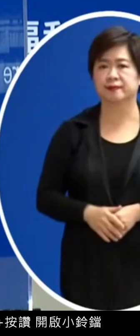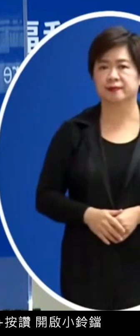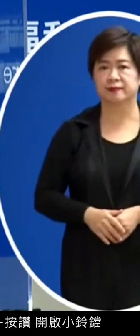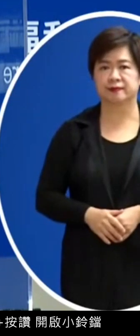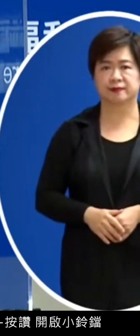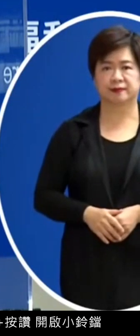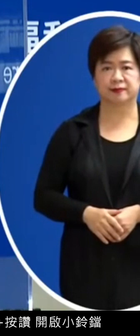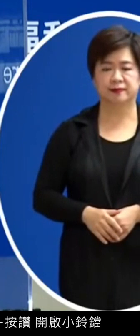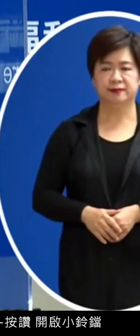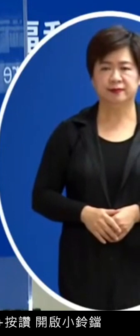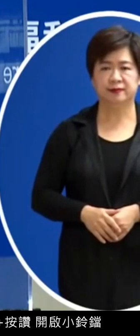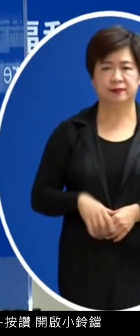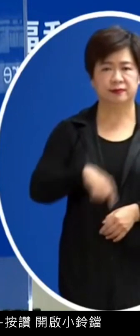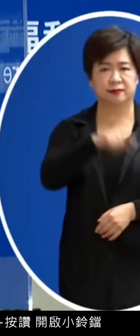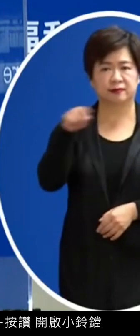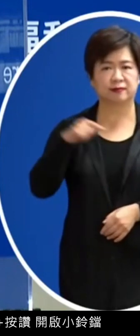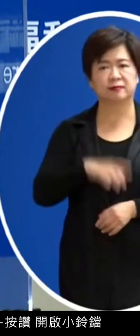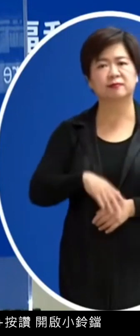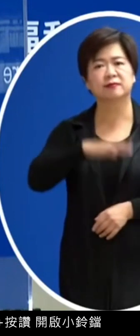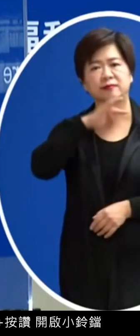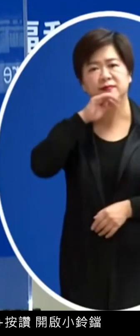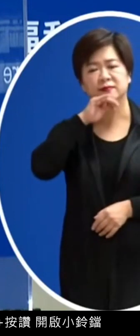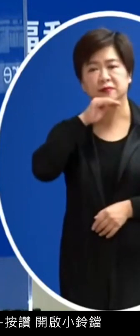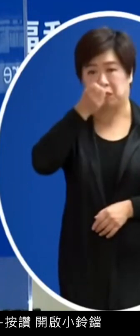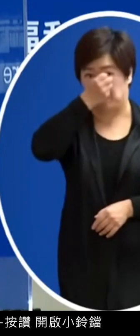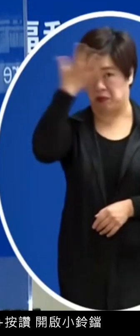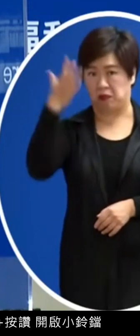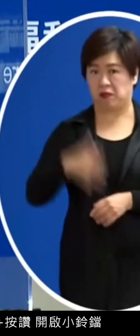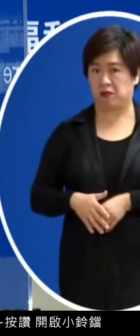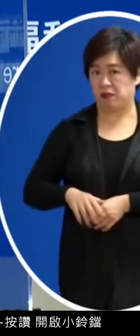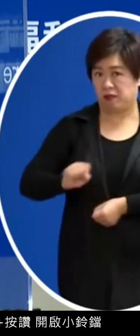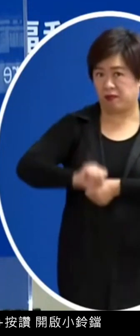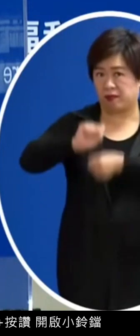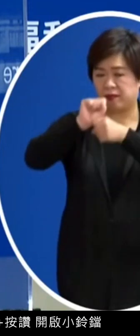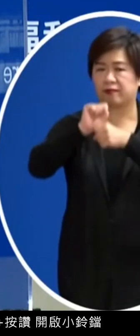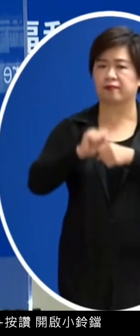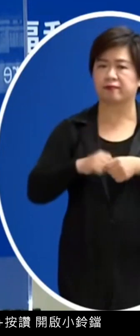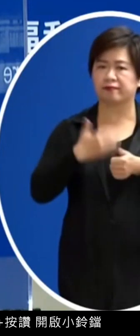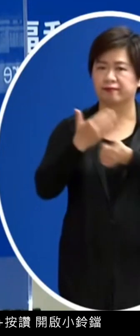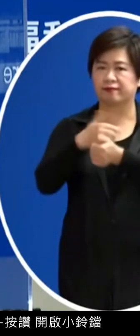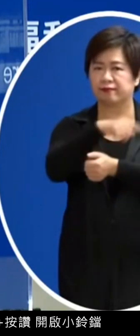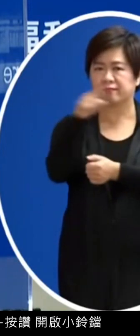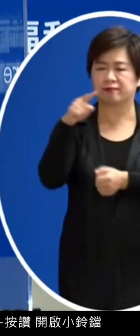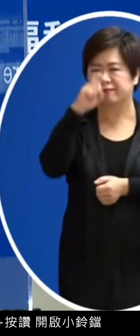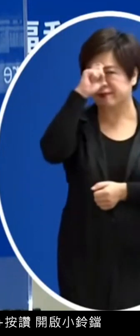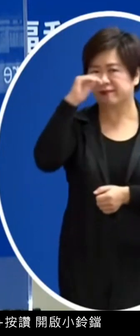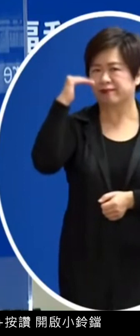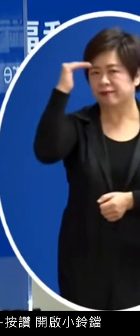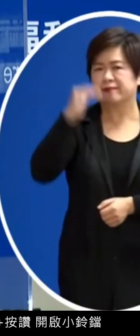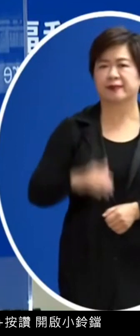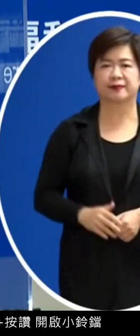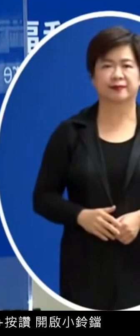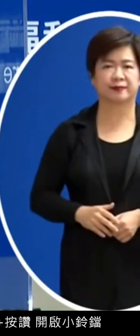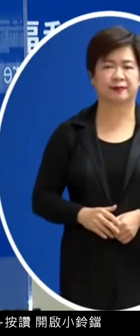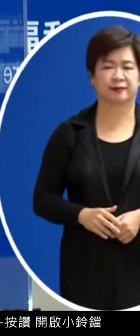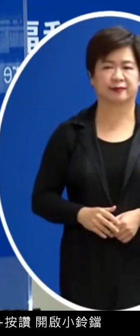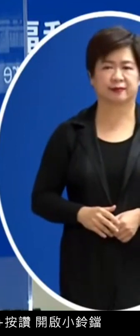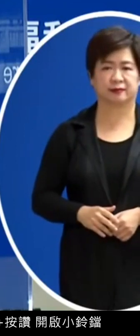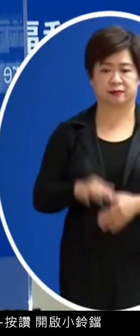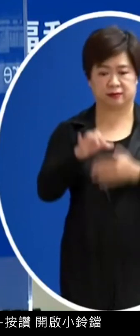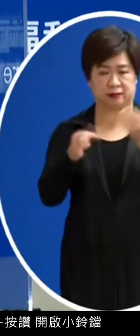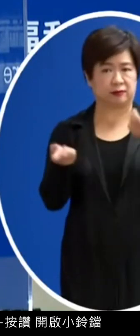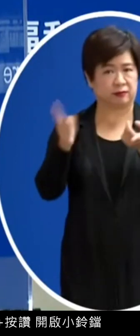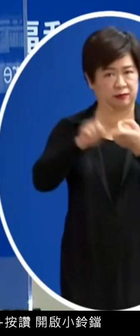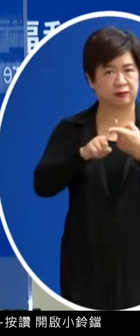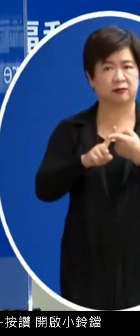好，所以这个哈这个相关年纪的在这一次里面，哦，达到可能性是很高了哈，那所以有符合资